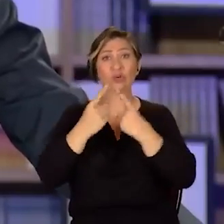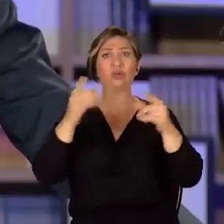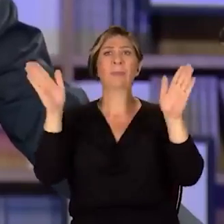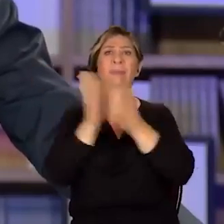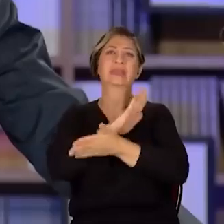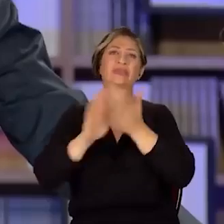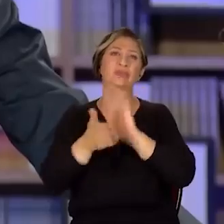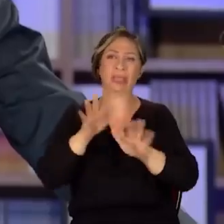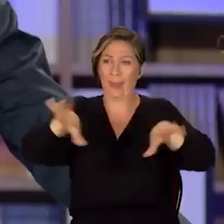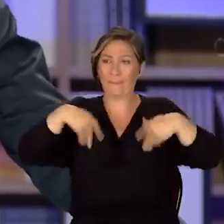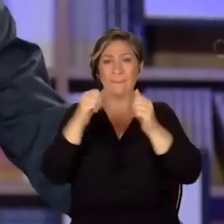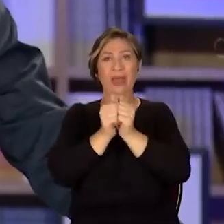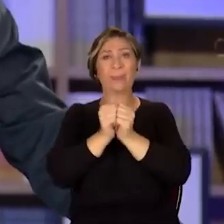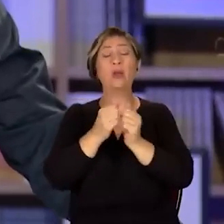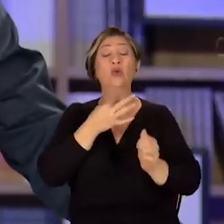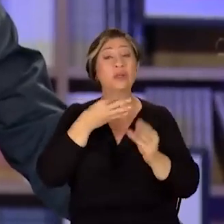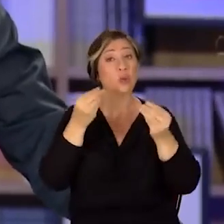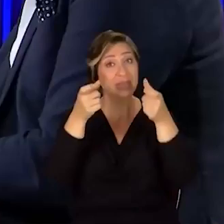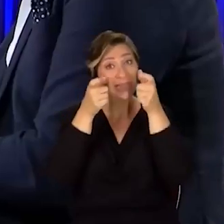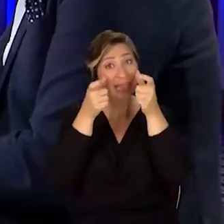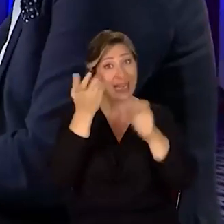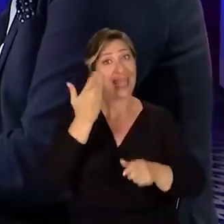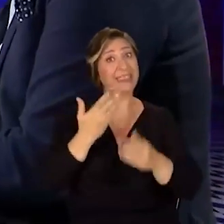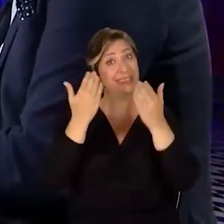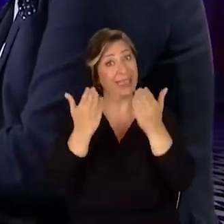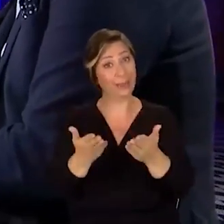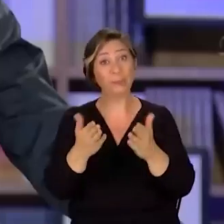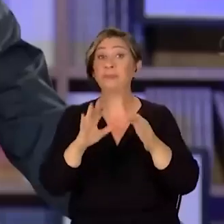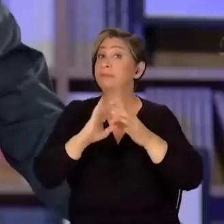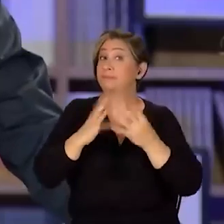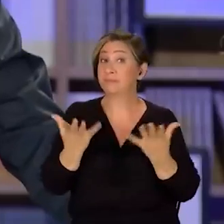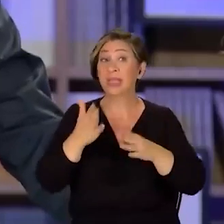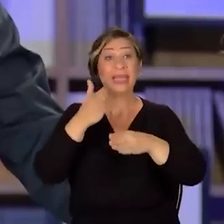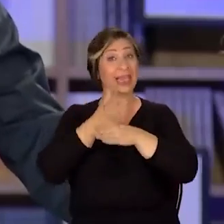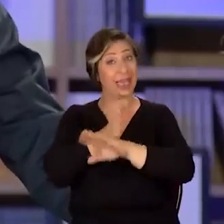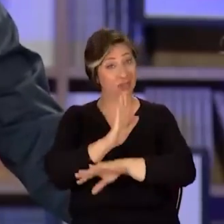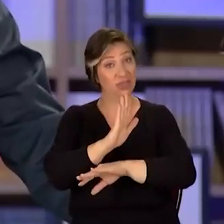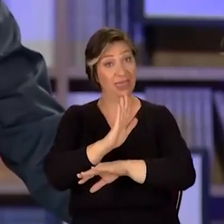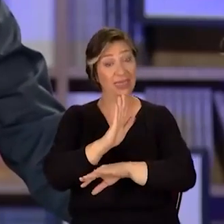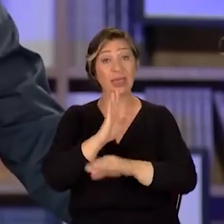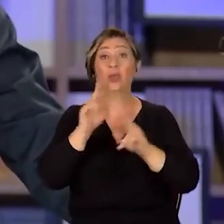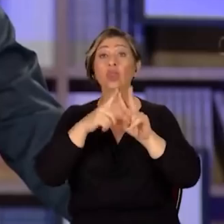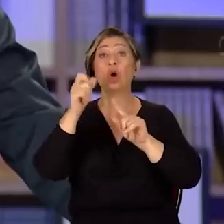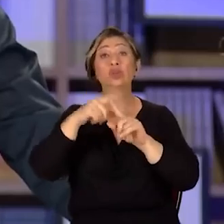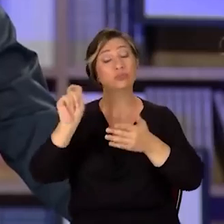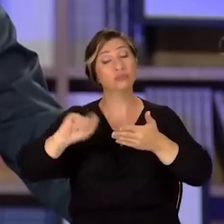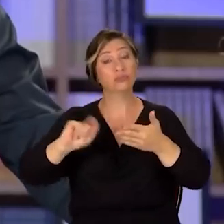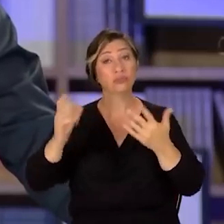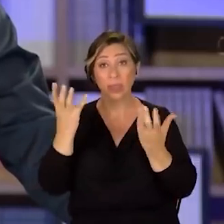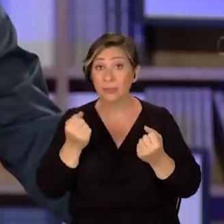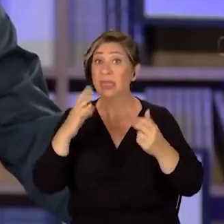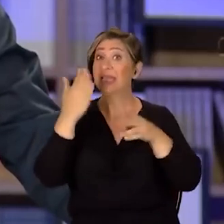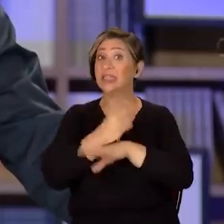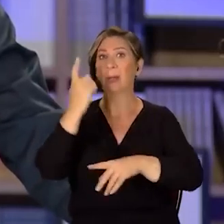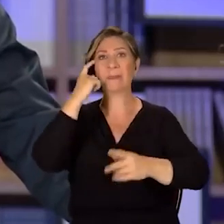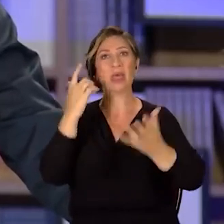bitireceğiz onlarla. Lütfen çok dikkatle izleyelim. Çünkü gerçek notlar alabileceğiniz, gerçek